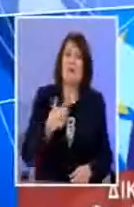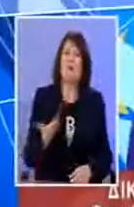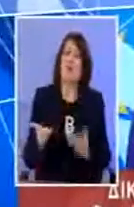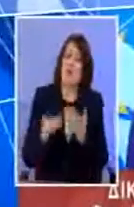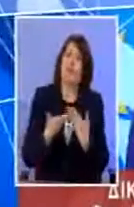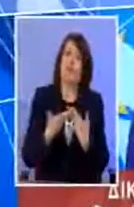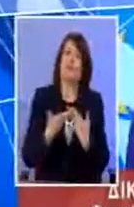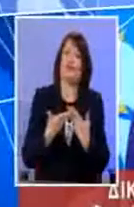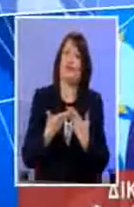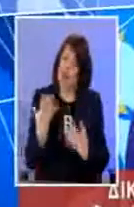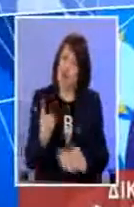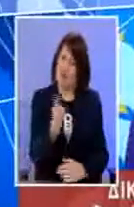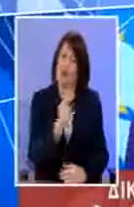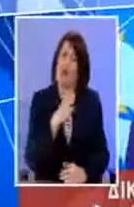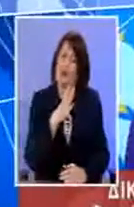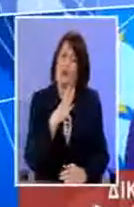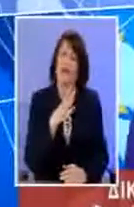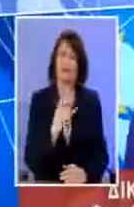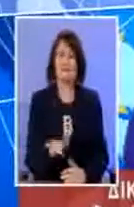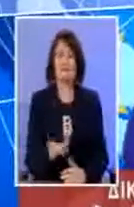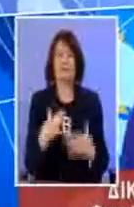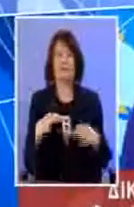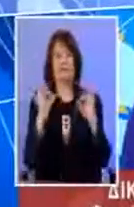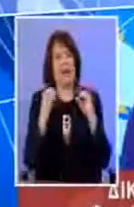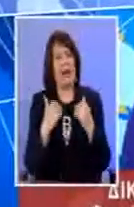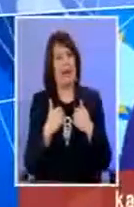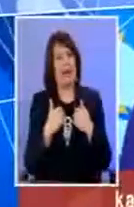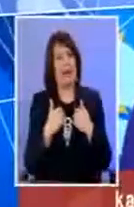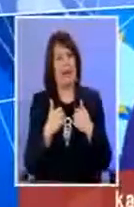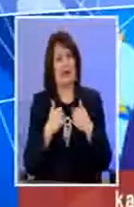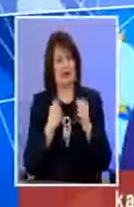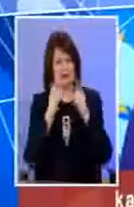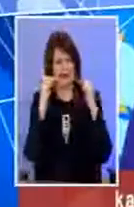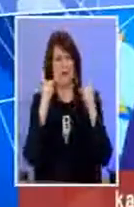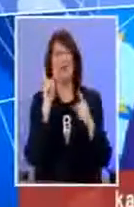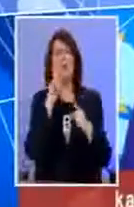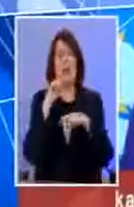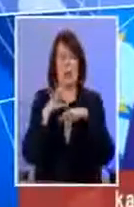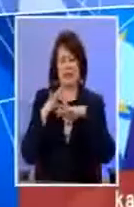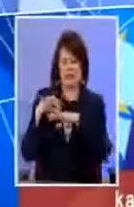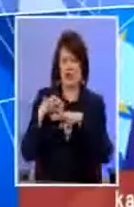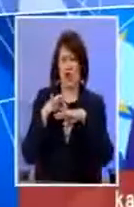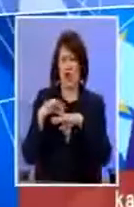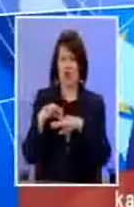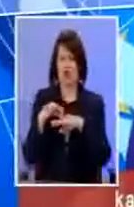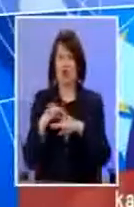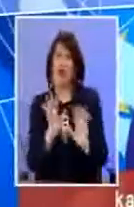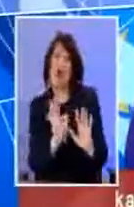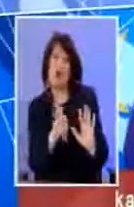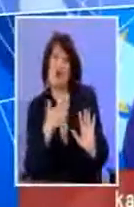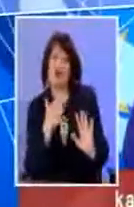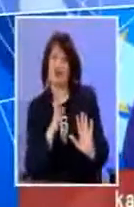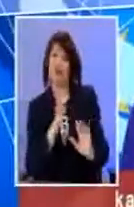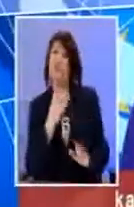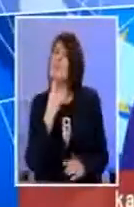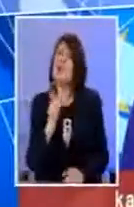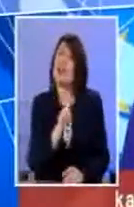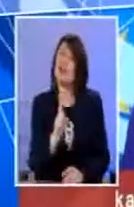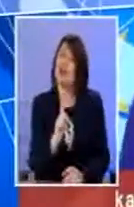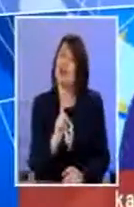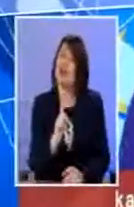κάτι. Και στην αρχή εκπλησόταν η συνοδός μου και έλεγε όχι, όχι, ευχαριστώ. Της λέω, μη λες